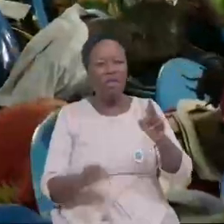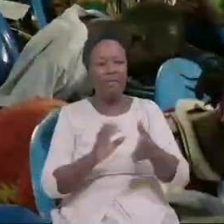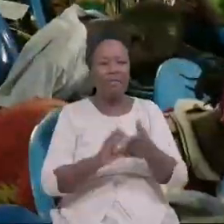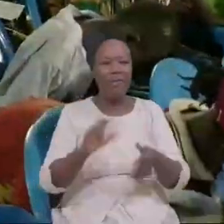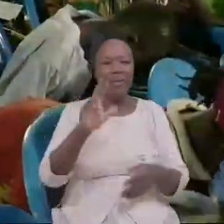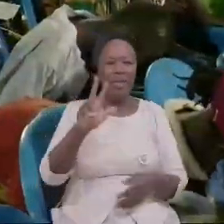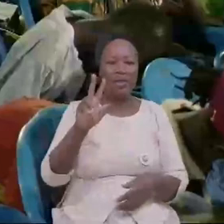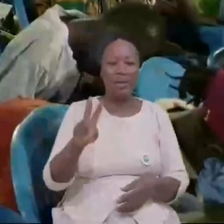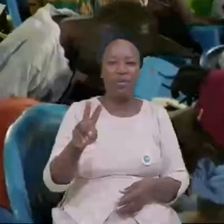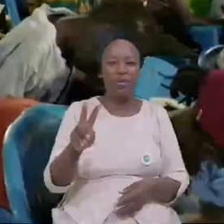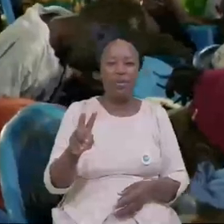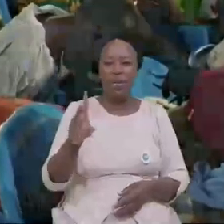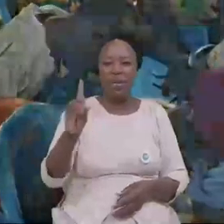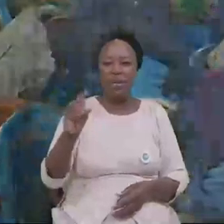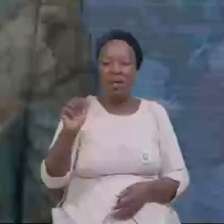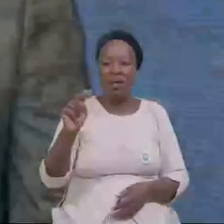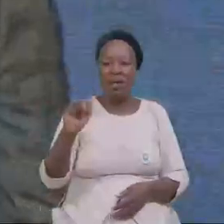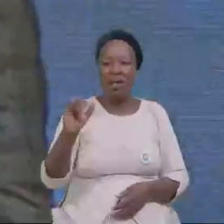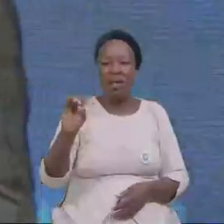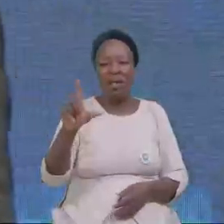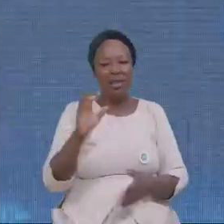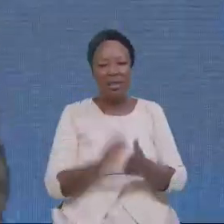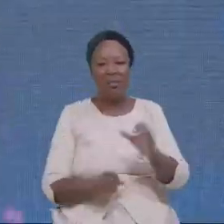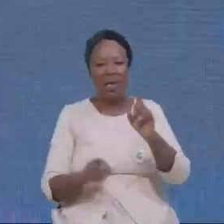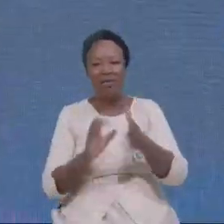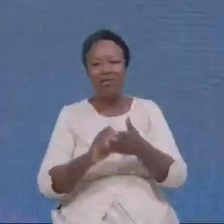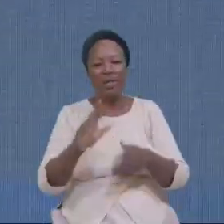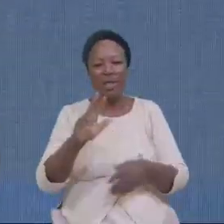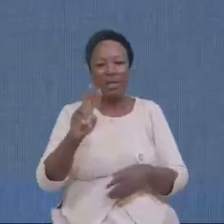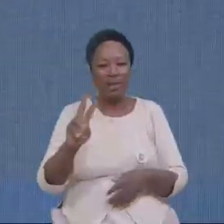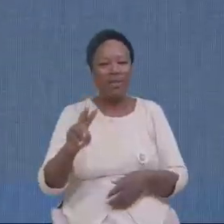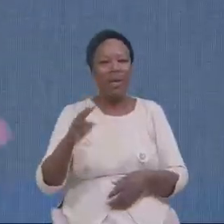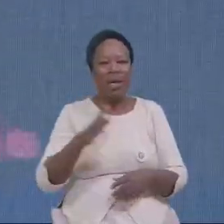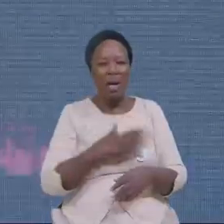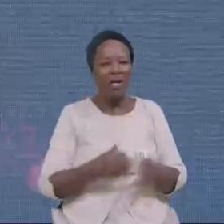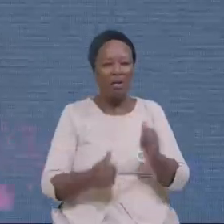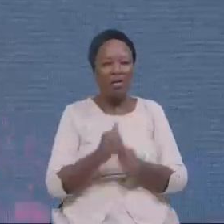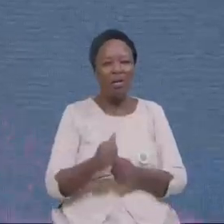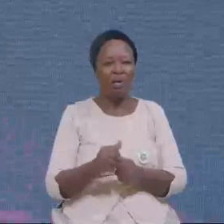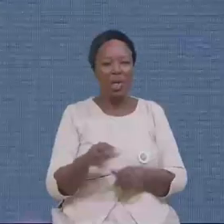Daniel 11, verset 32. Daniel 11, 32.